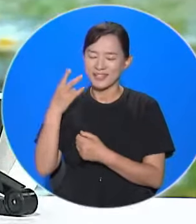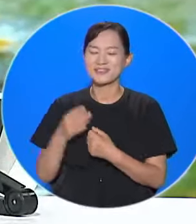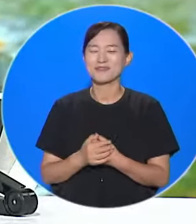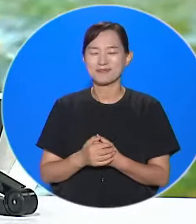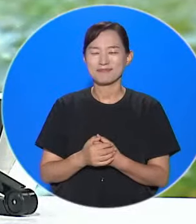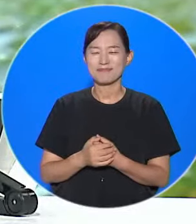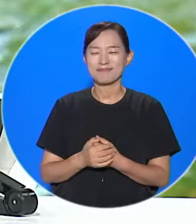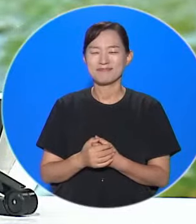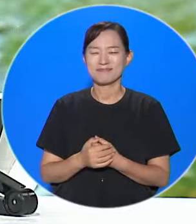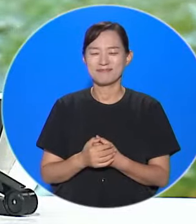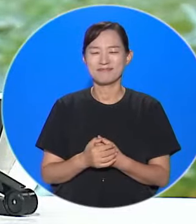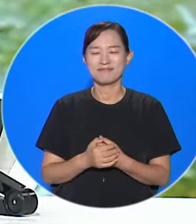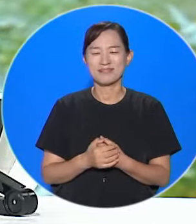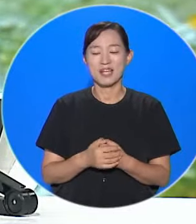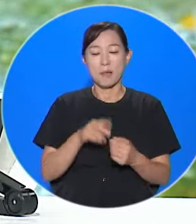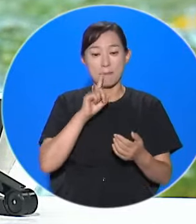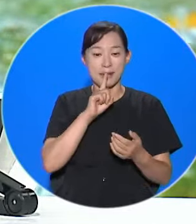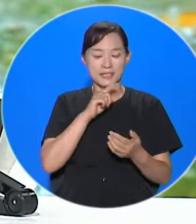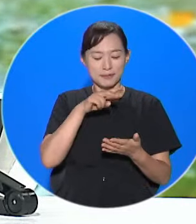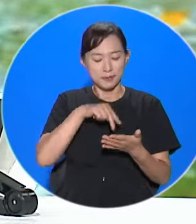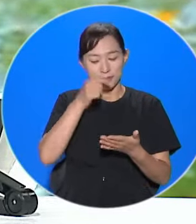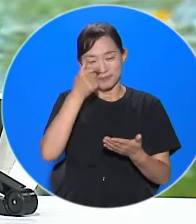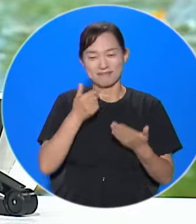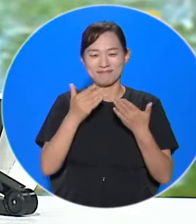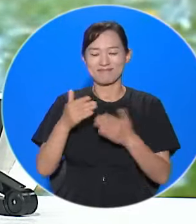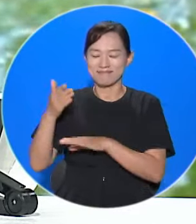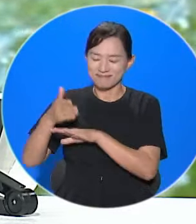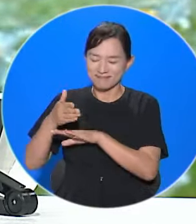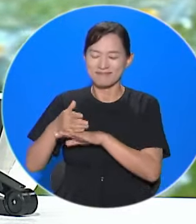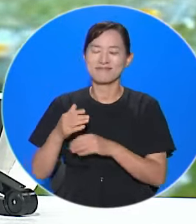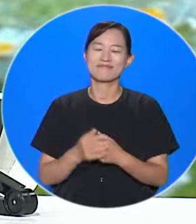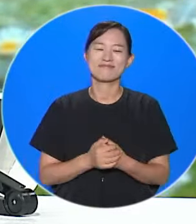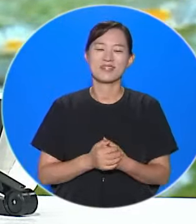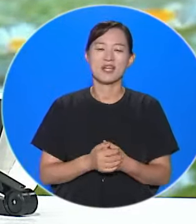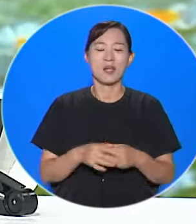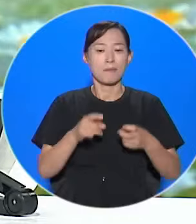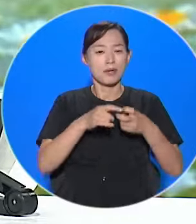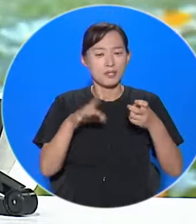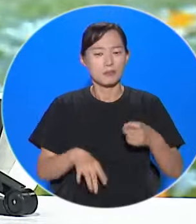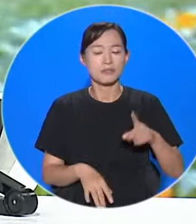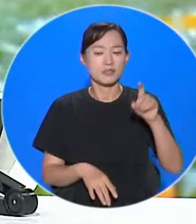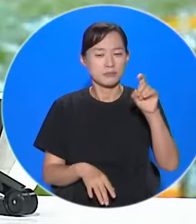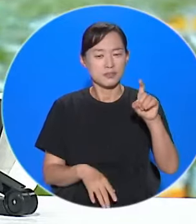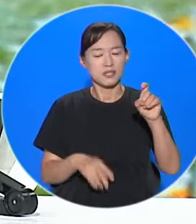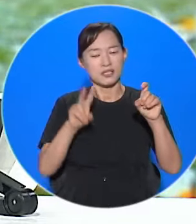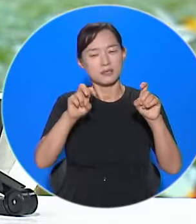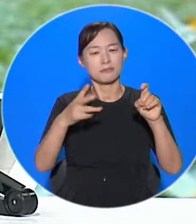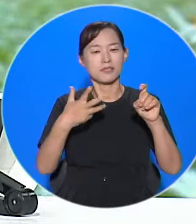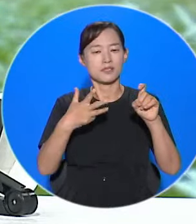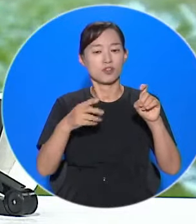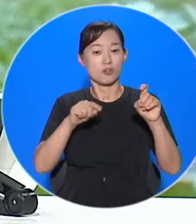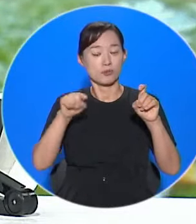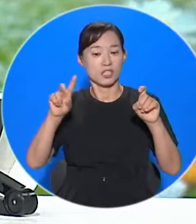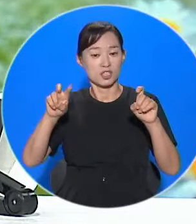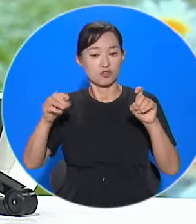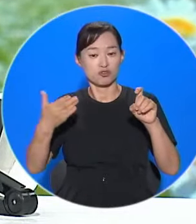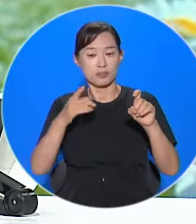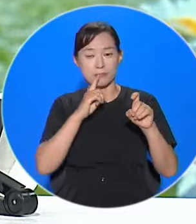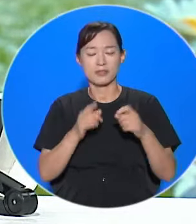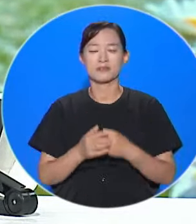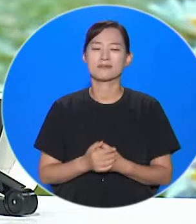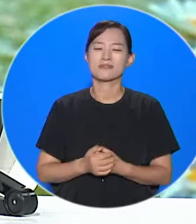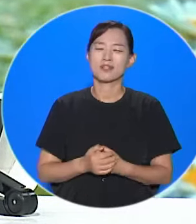제가 말씀 읽고 기도하도록 예. 할게요. 감사합니다. 네, 마태복음 11장 28절로부터 29절